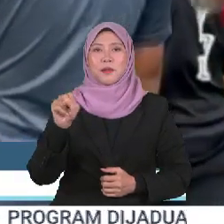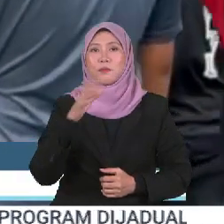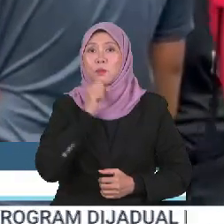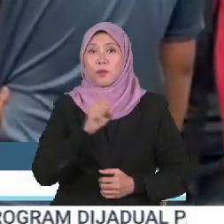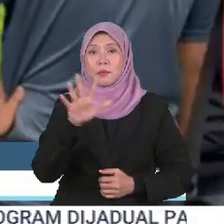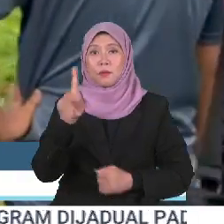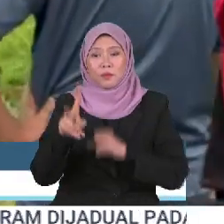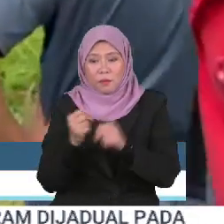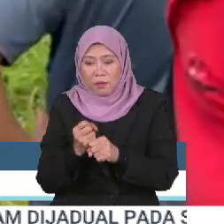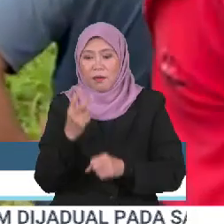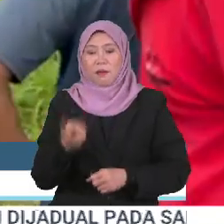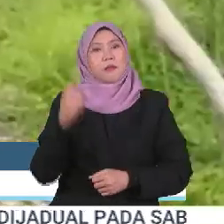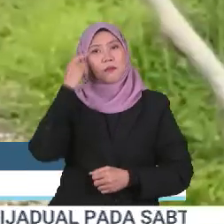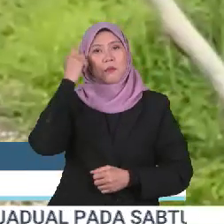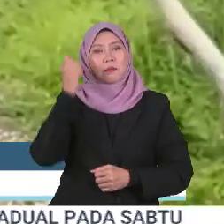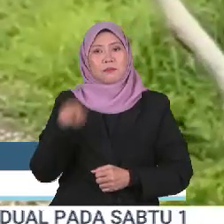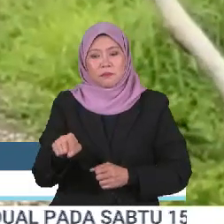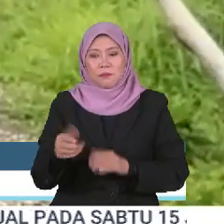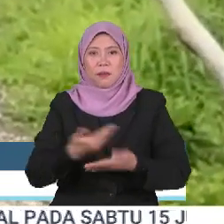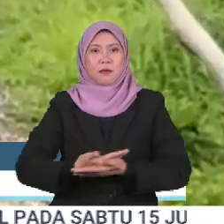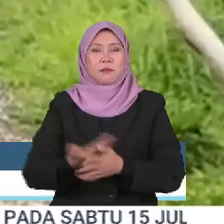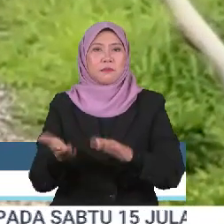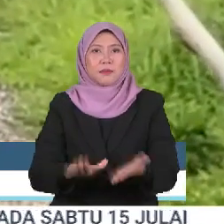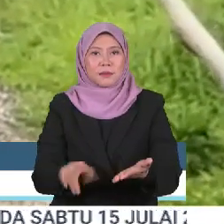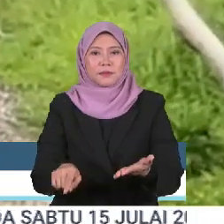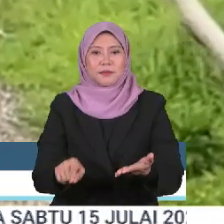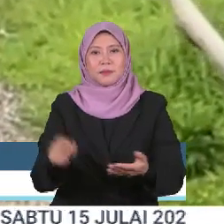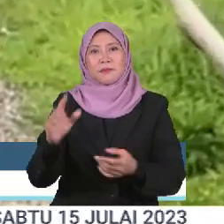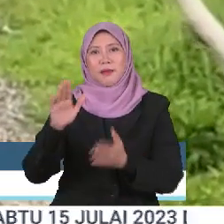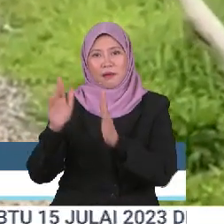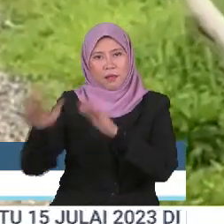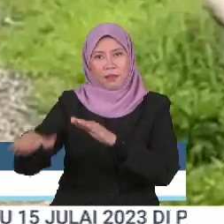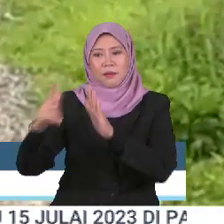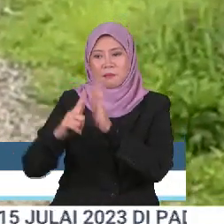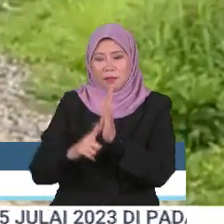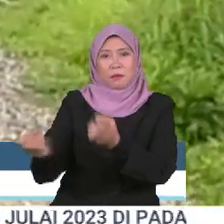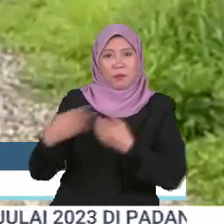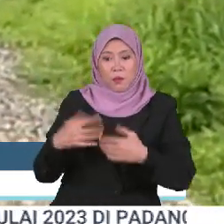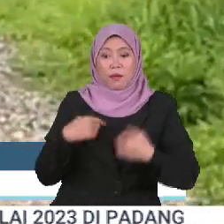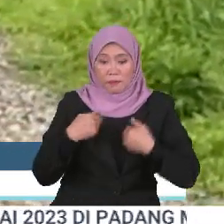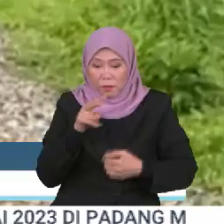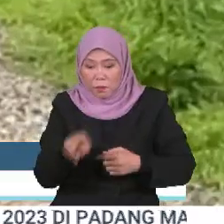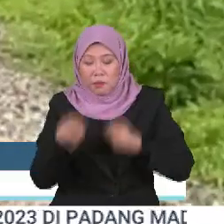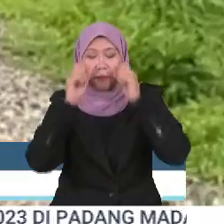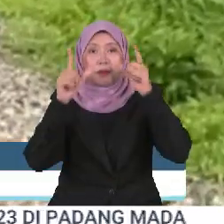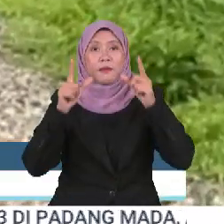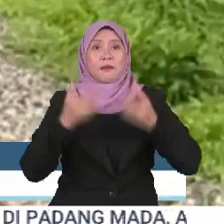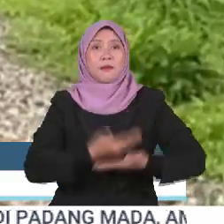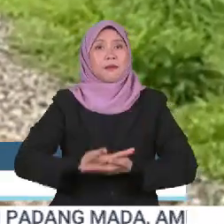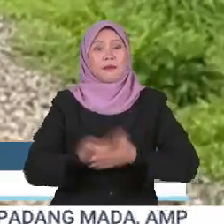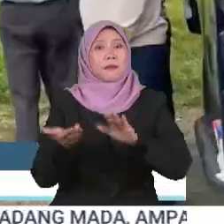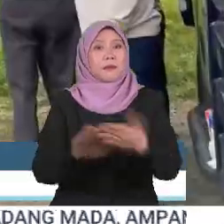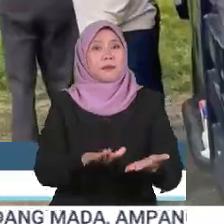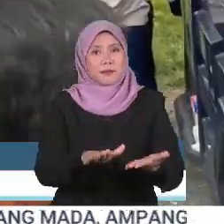mengetahui kejadian menimpa anaknya selepas dimaklumkan adik iparnya. Beliau berkata dia terkejut melihat anaknya yang sudah meninggal dunia